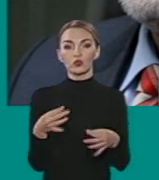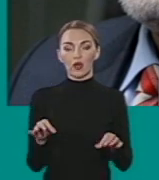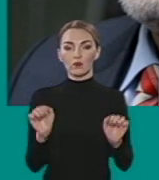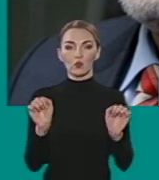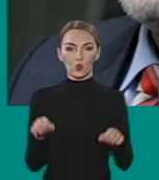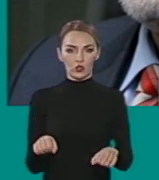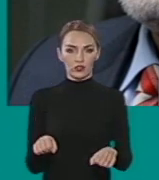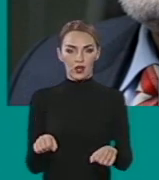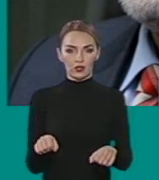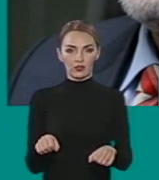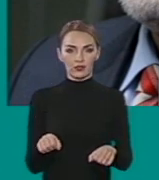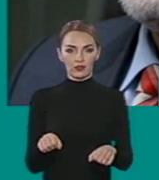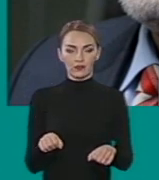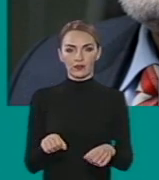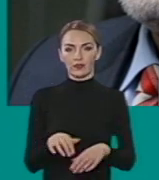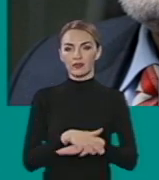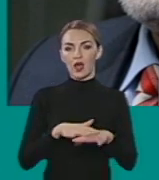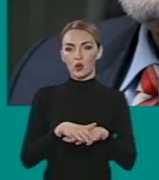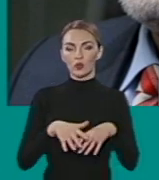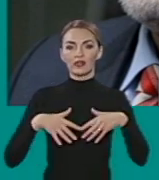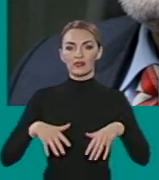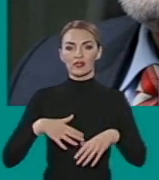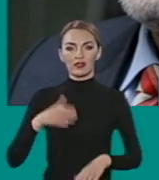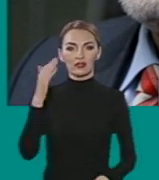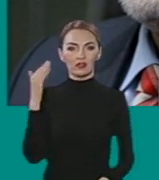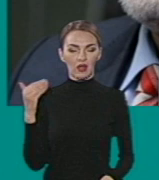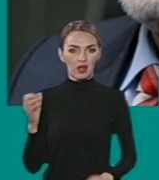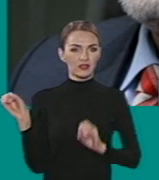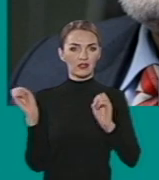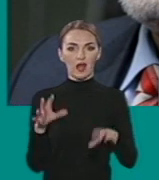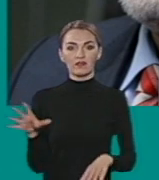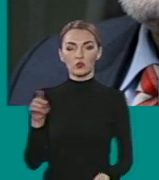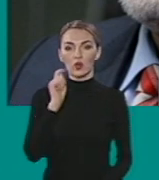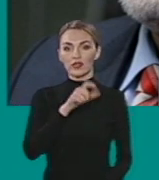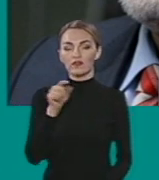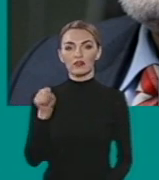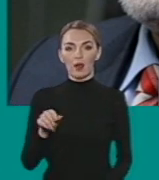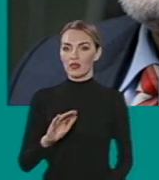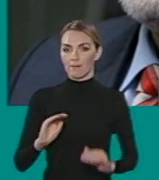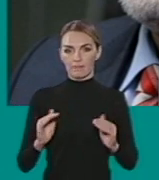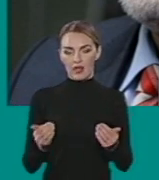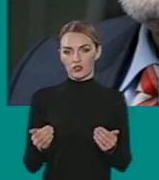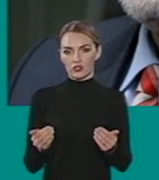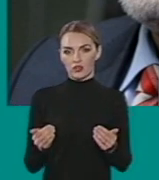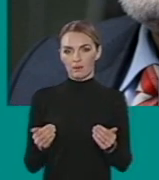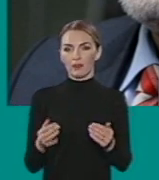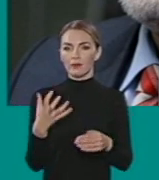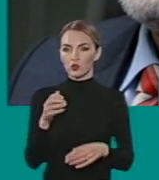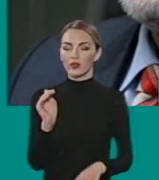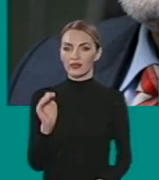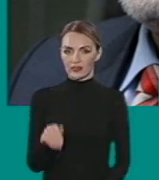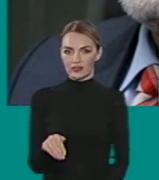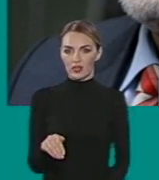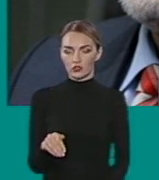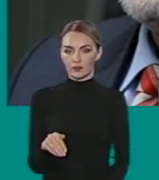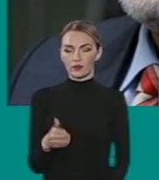буде здати цілісний народ кримських татар, можна буде здати всіх українців, а їх там не менше, не більше, аж 500 тисяч,